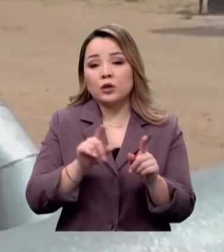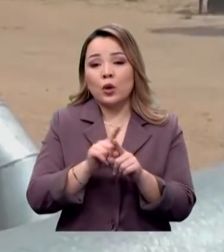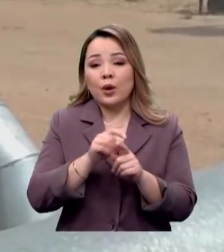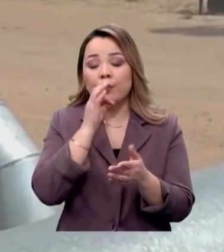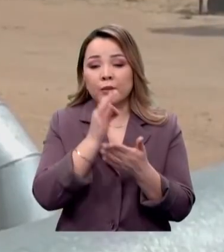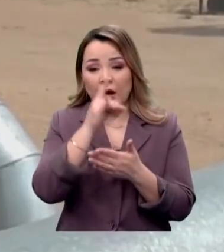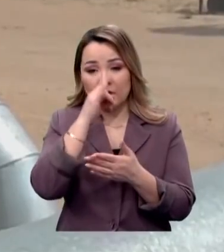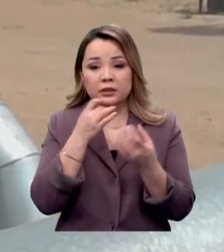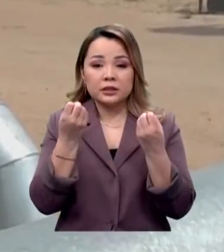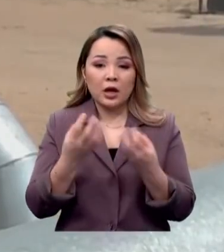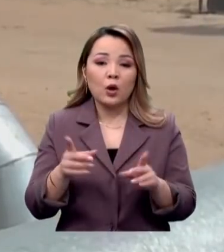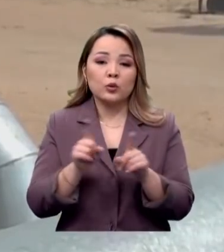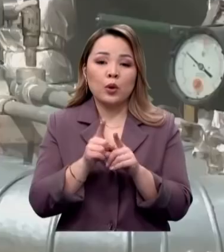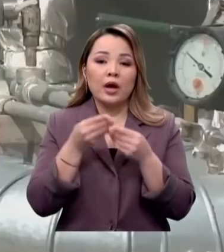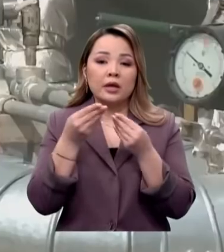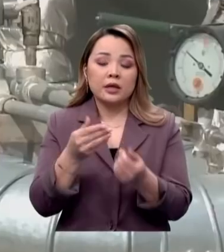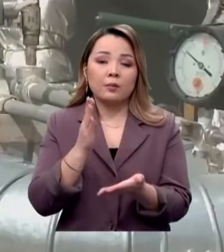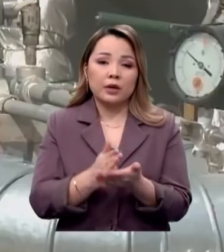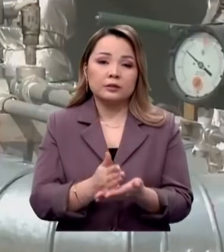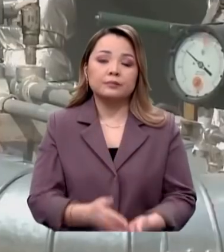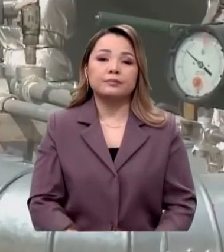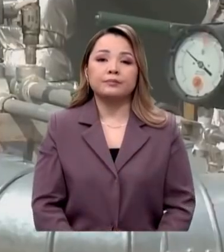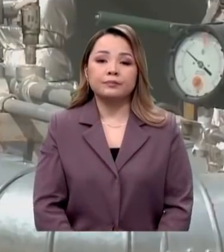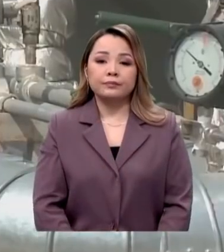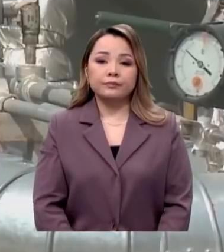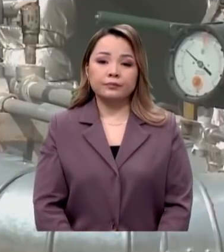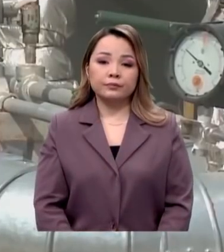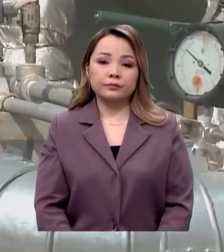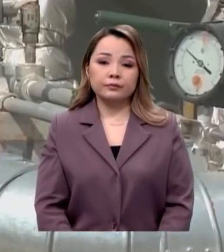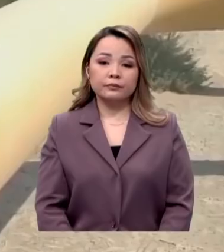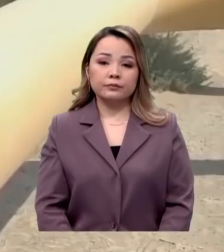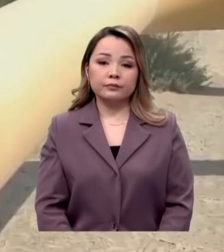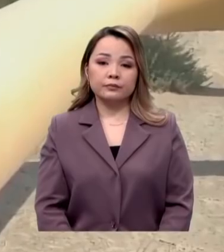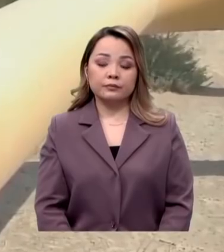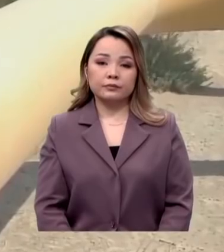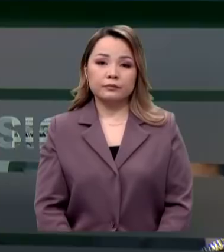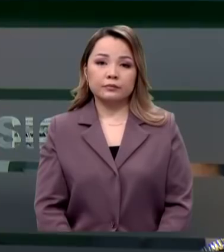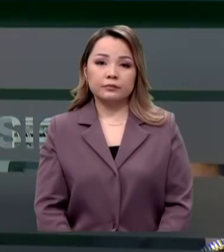қазақстандықтарға әсер етеді деп отыр. Маржан Жұмабай, Әліби Ерел, Атамекен Бизнес.